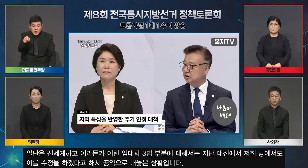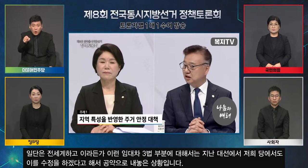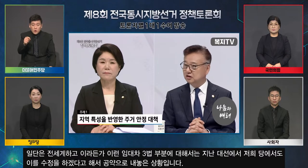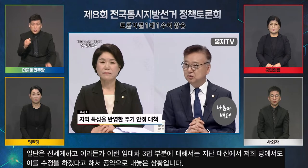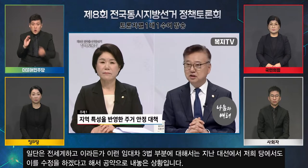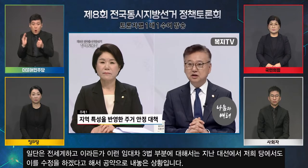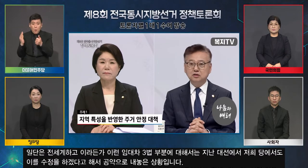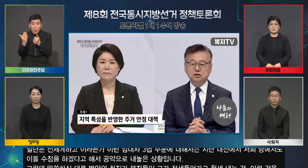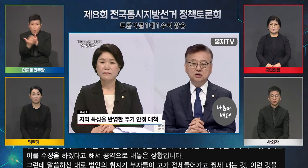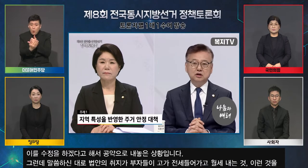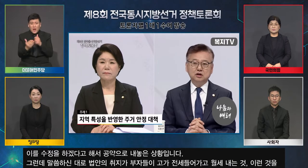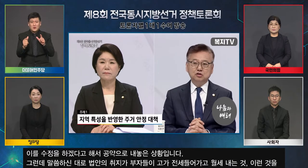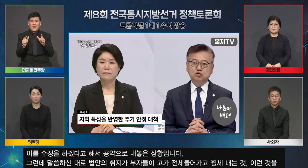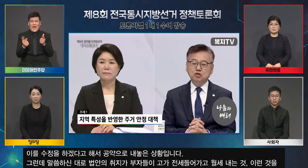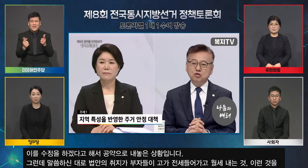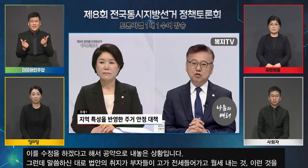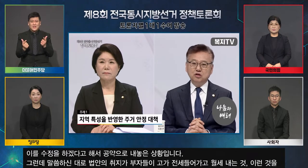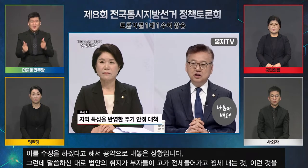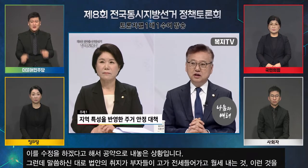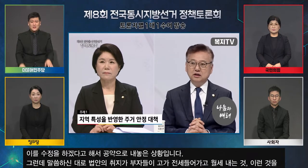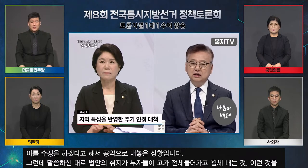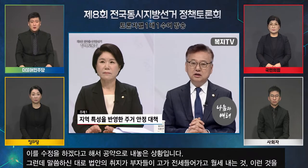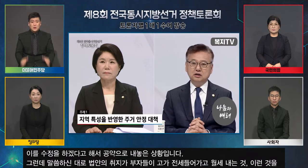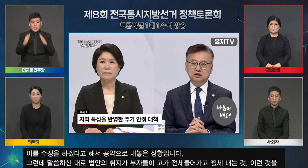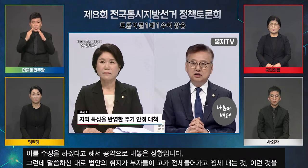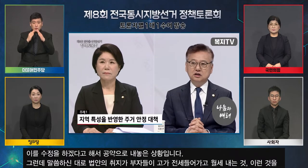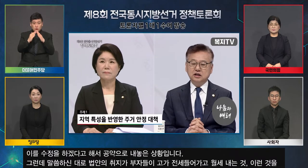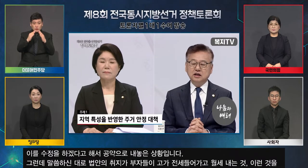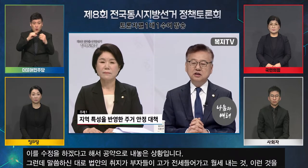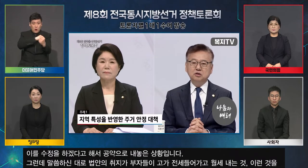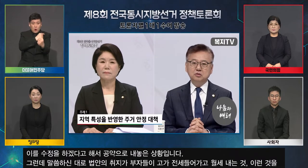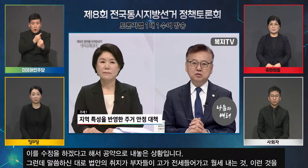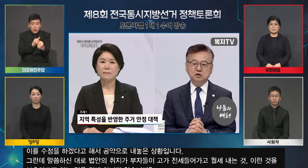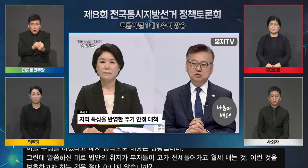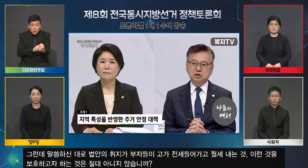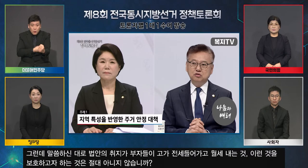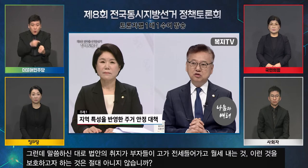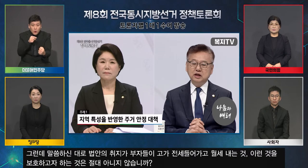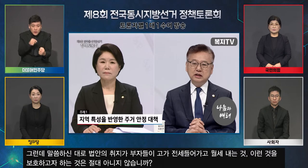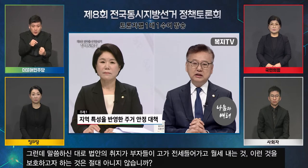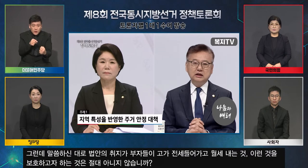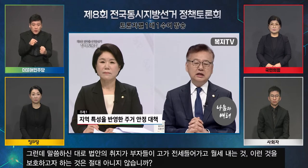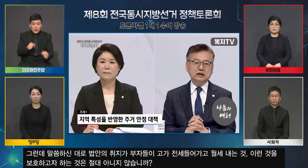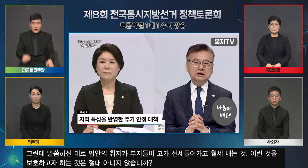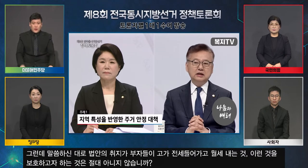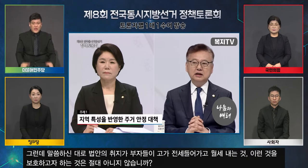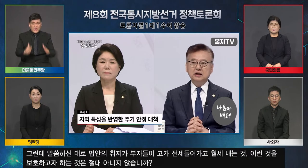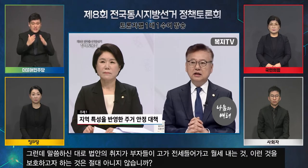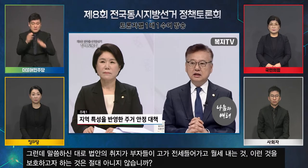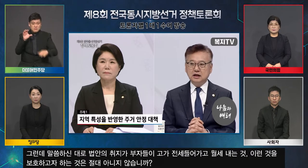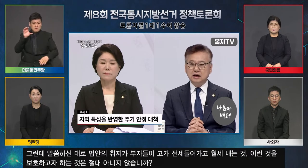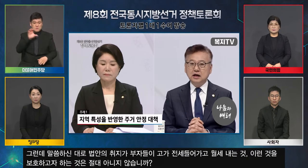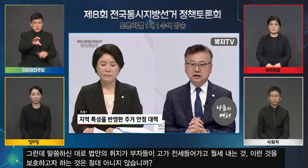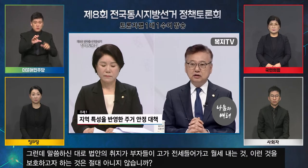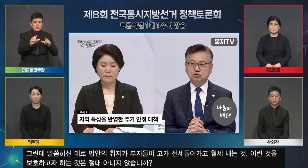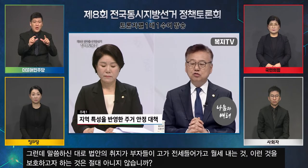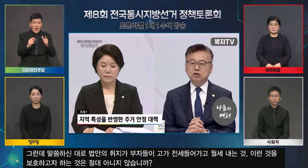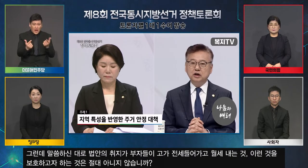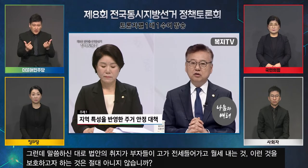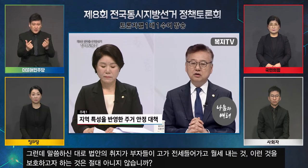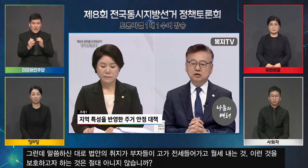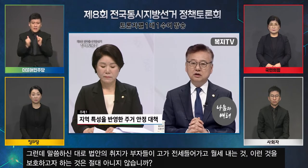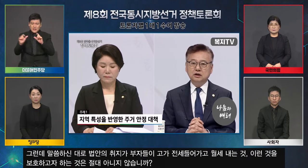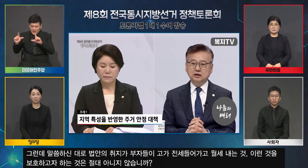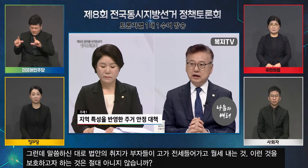것은 절대 아니지 않습니까. 그래서 주거권이라는 게 장기적으로는 집이 투자의 대상이 아니라 살아가는